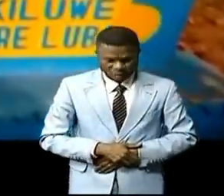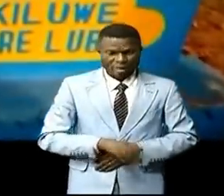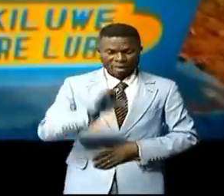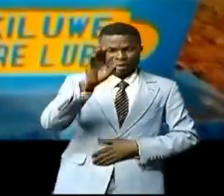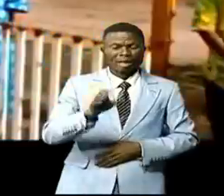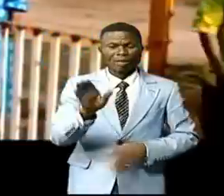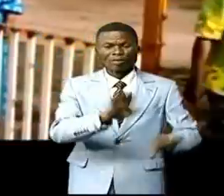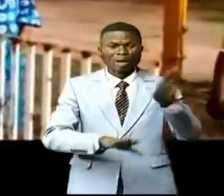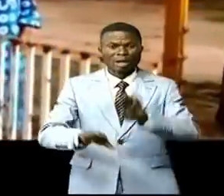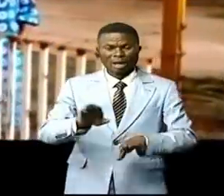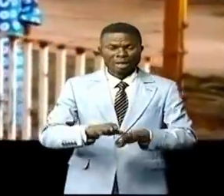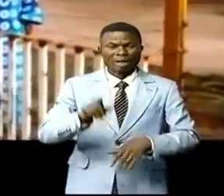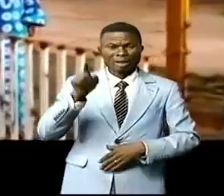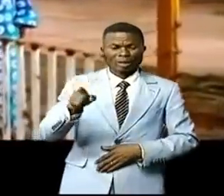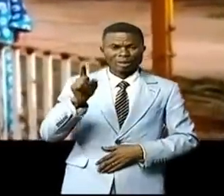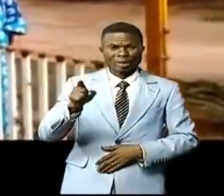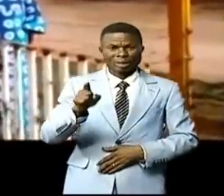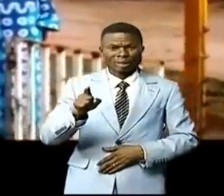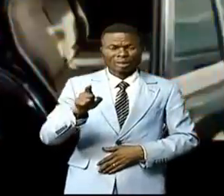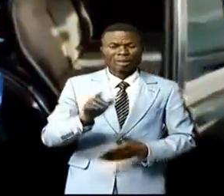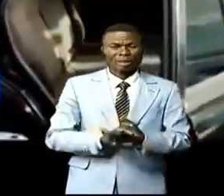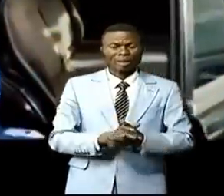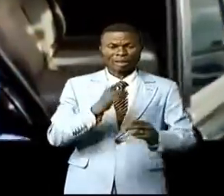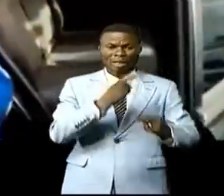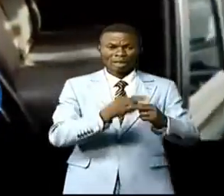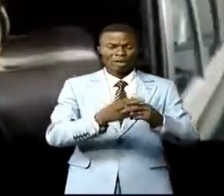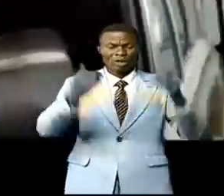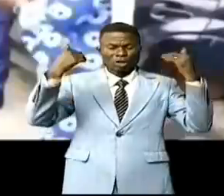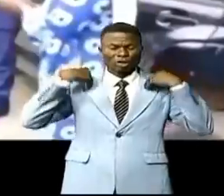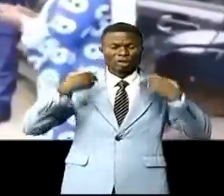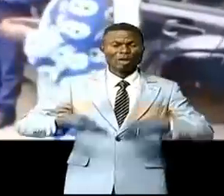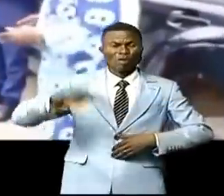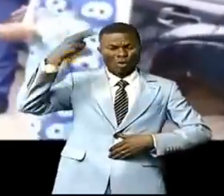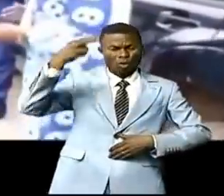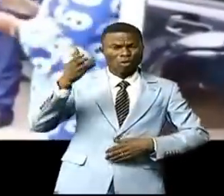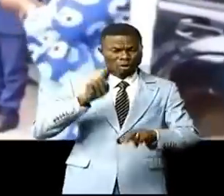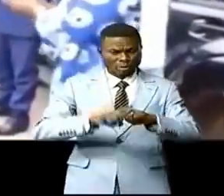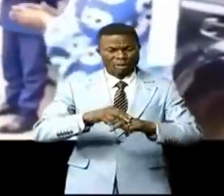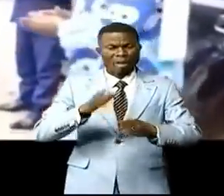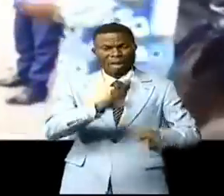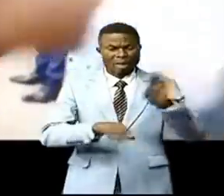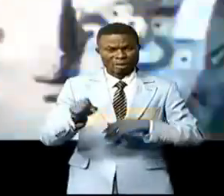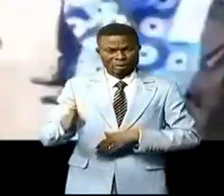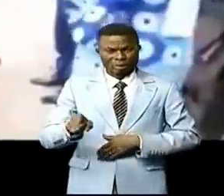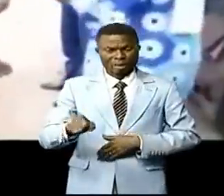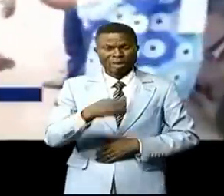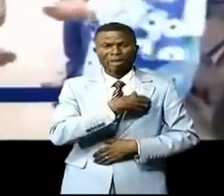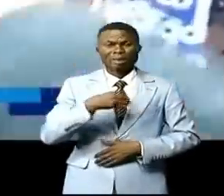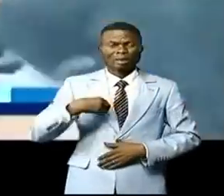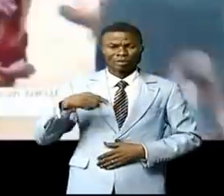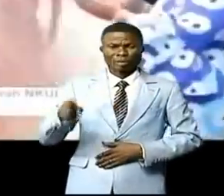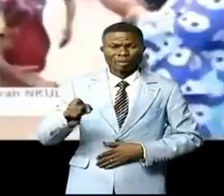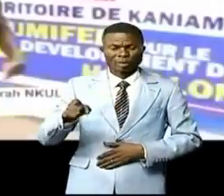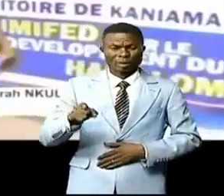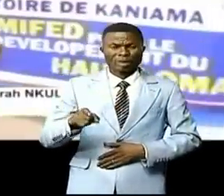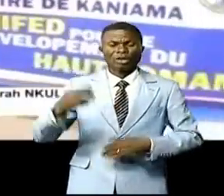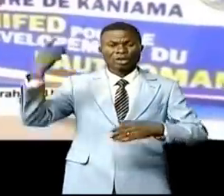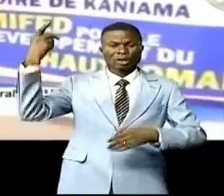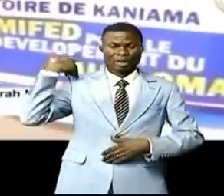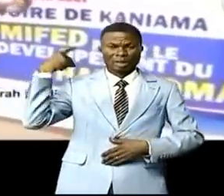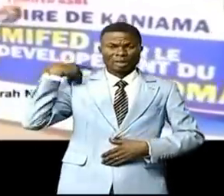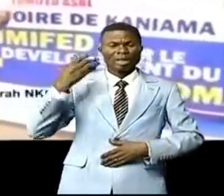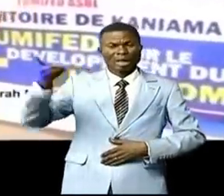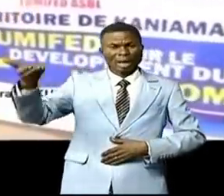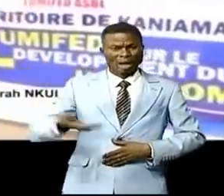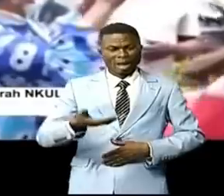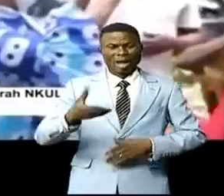à Kinkunki, où réside le grand chef Kasongo Nyembo. Ici, les femmes des notables l'accueillent